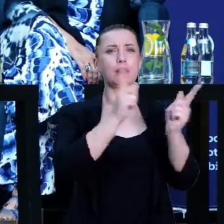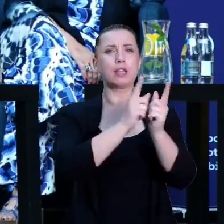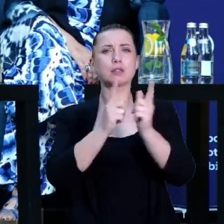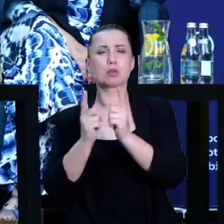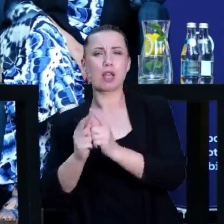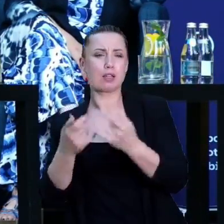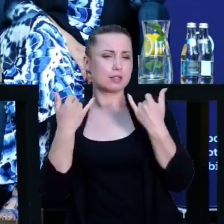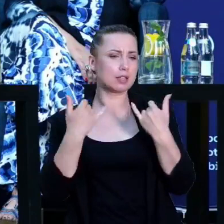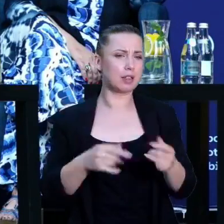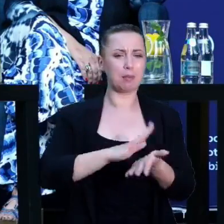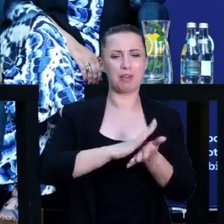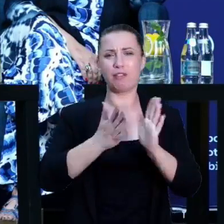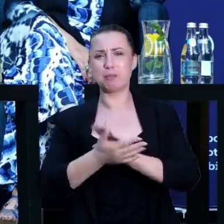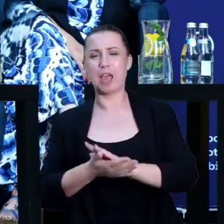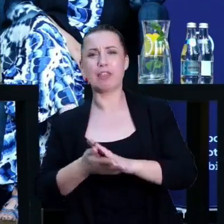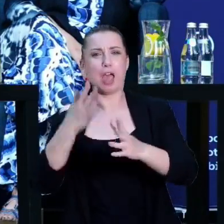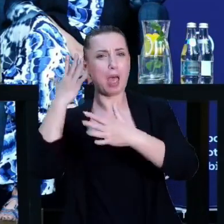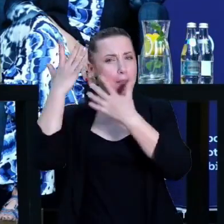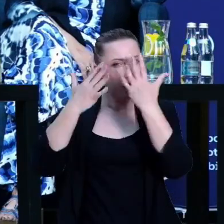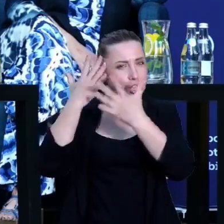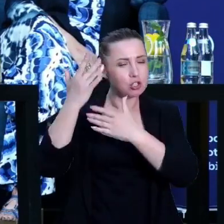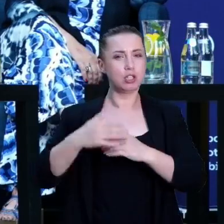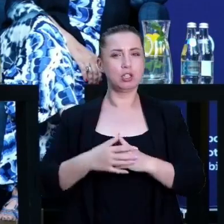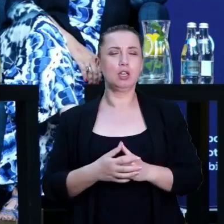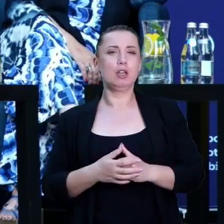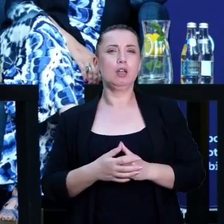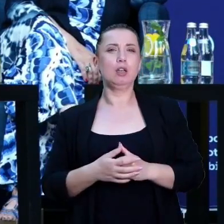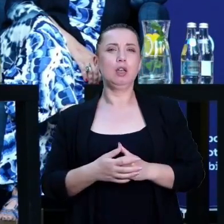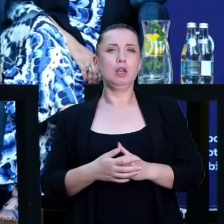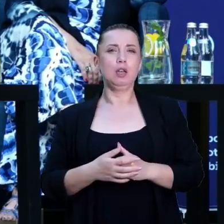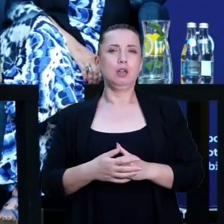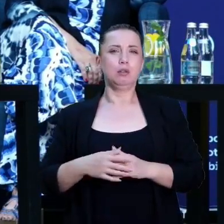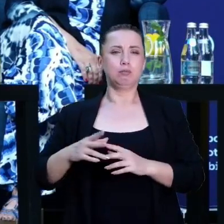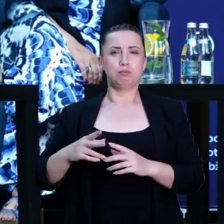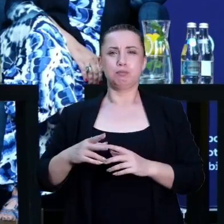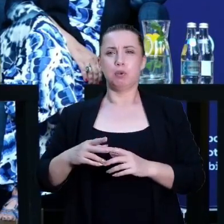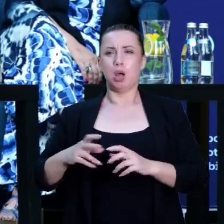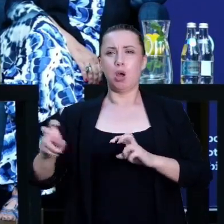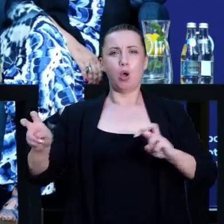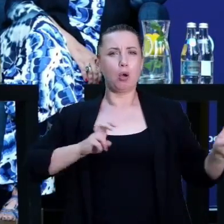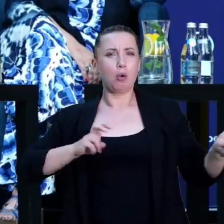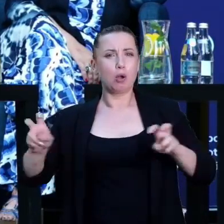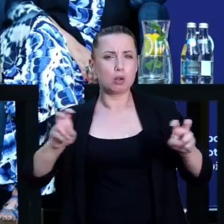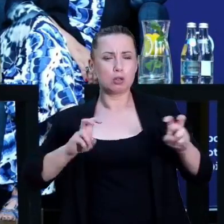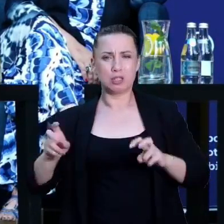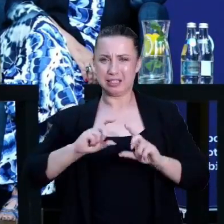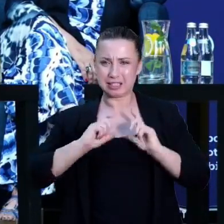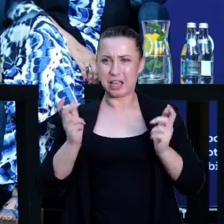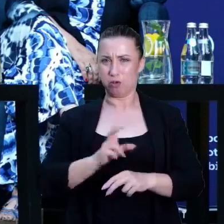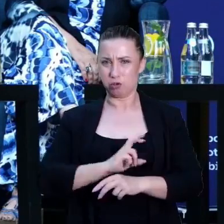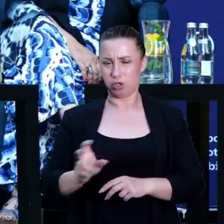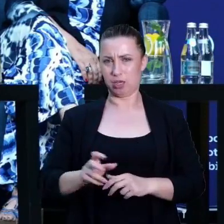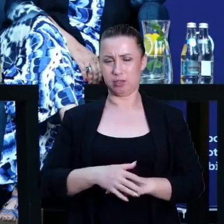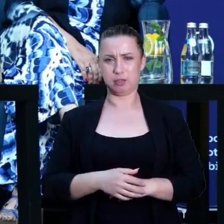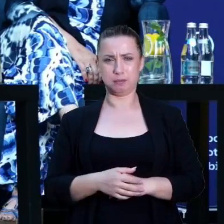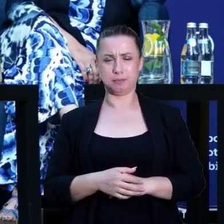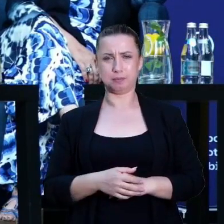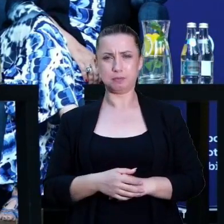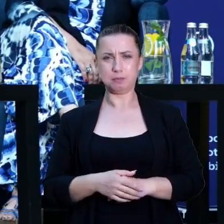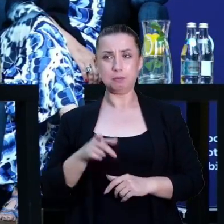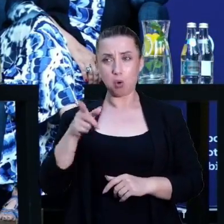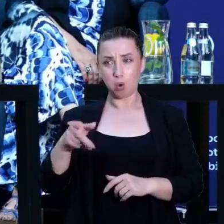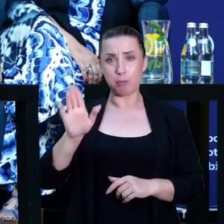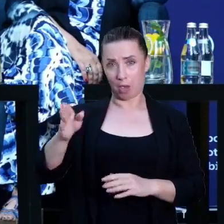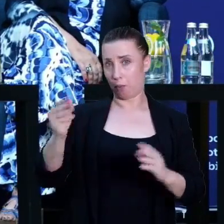Spotkania z innymi, jakby wymiany myśli, poruszają się, prawda, w obiegu społecznym, mają taką